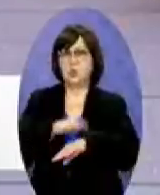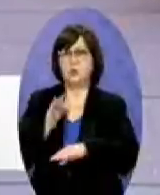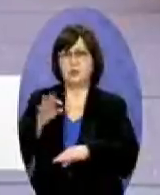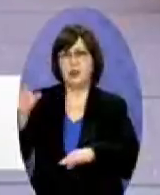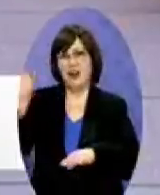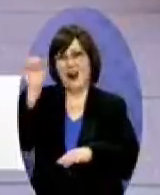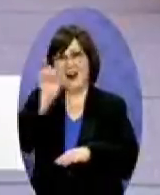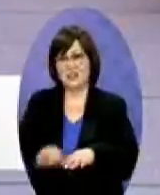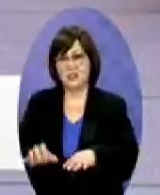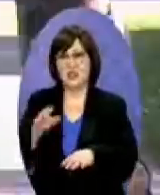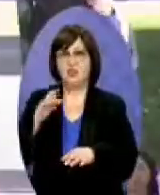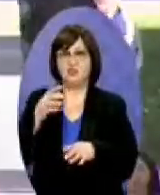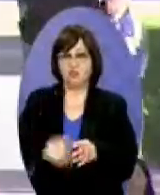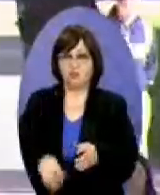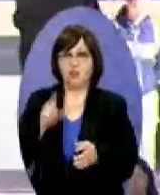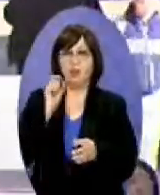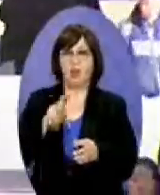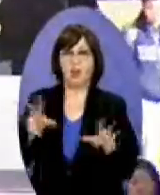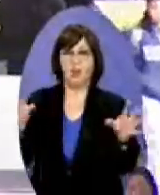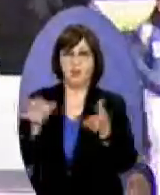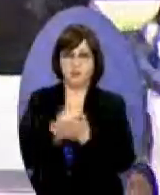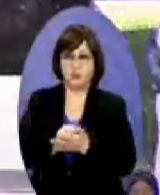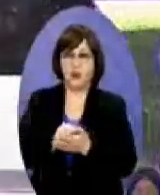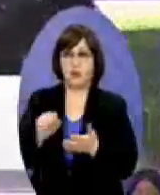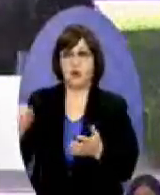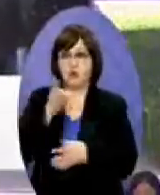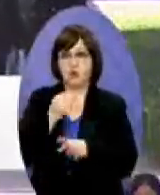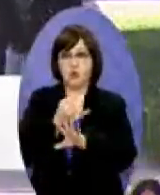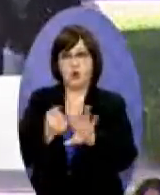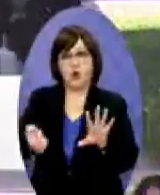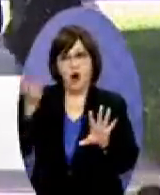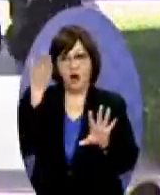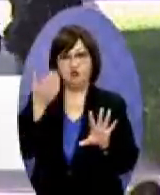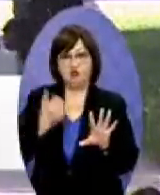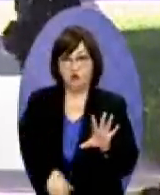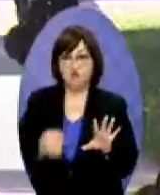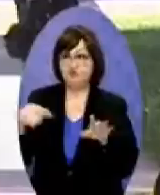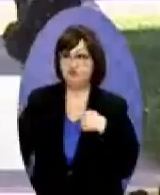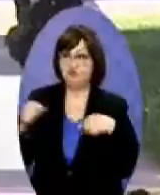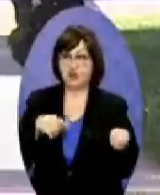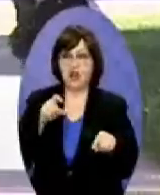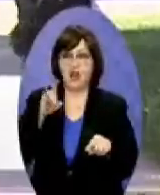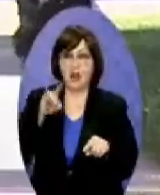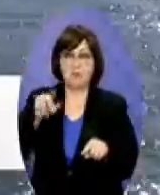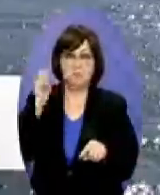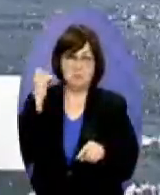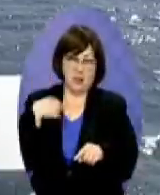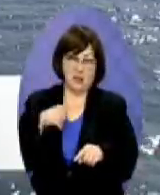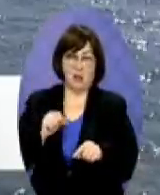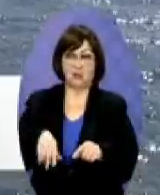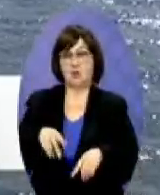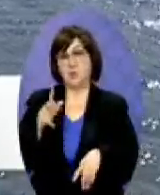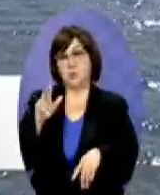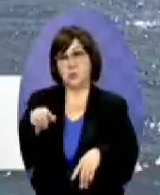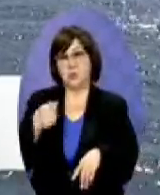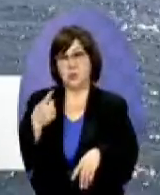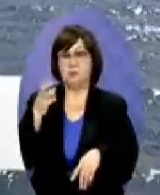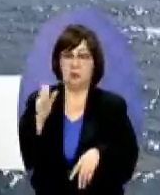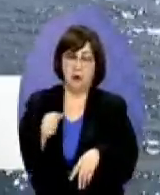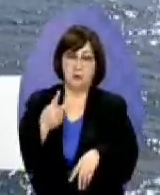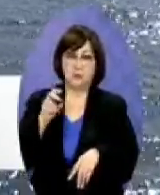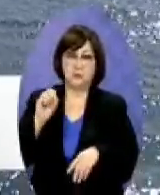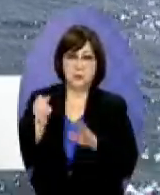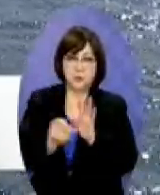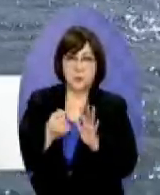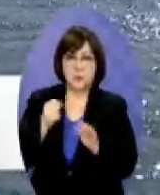байна. Тухайлбал Америкт 600 гаруй уугуул хэл байсан бол одоо 1/3 буюу 206 хэл үлдэж 50 хэл нь мөхлийн ирмэгт